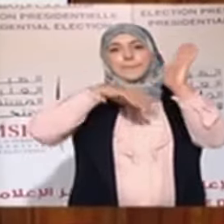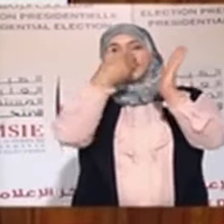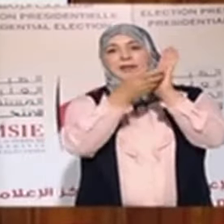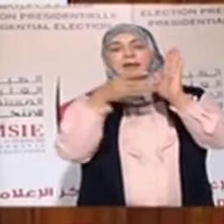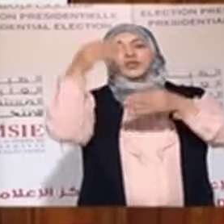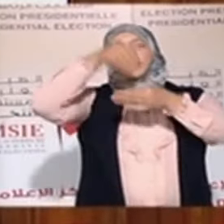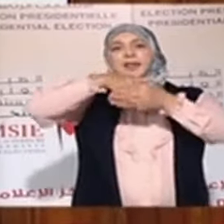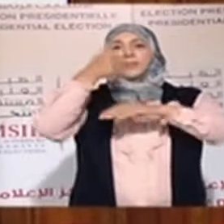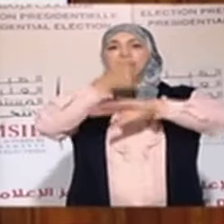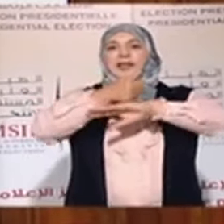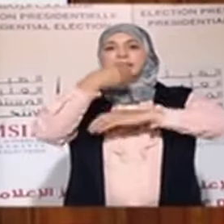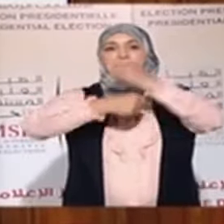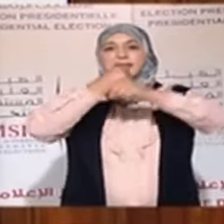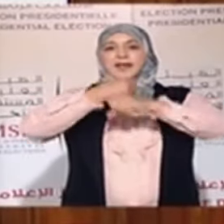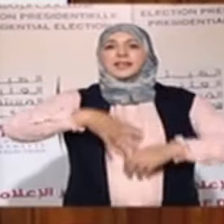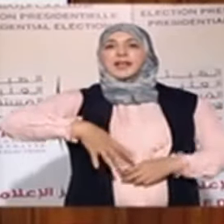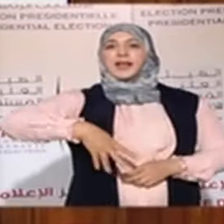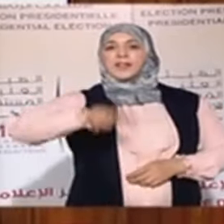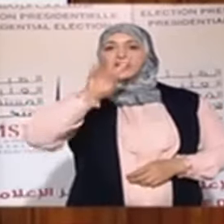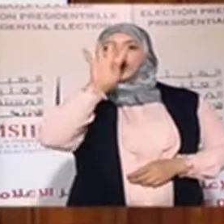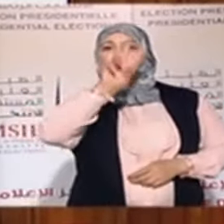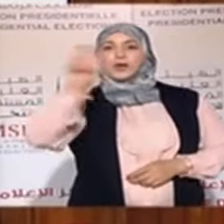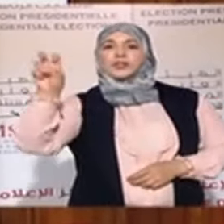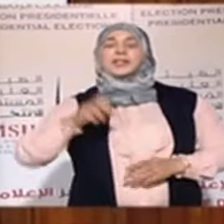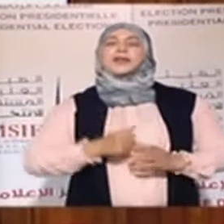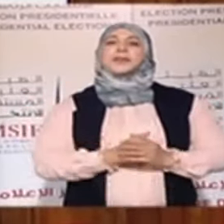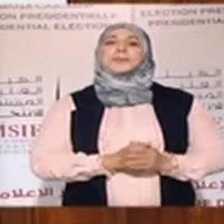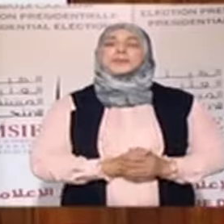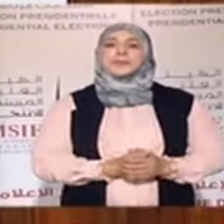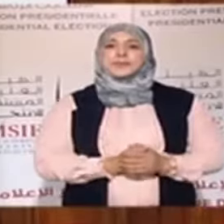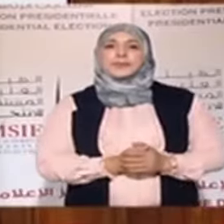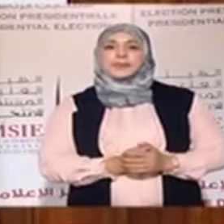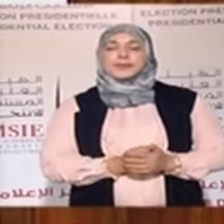الرئاسية لسنة 2024.